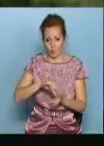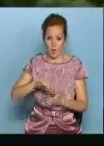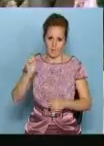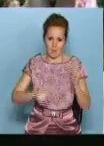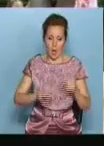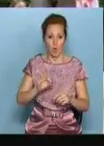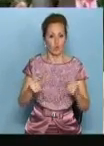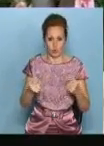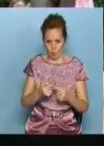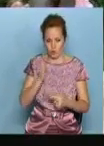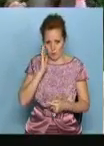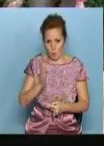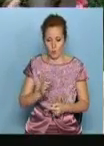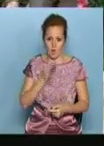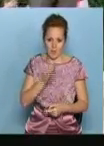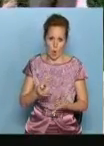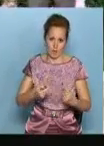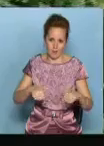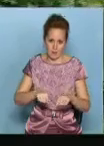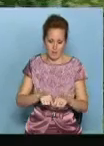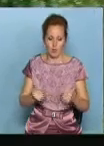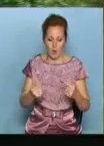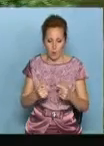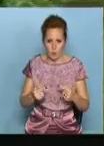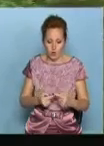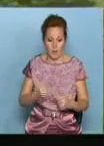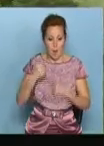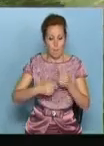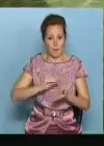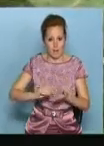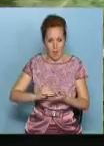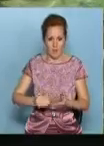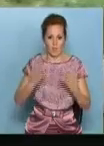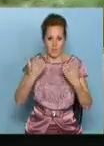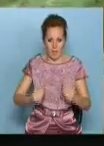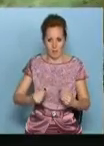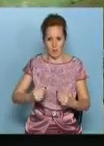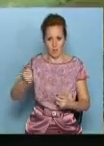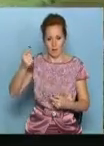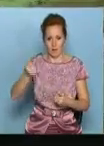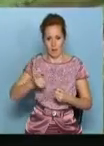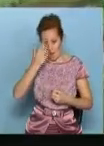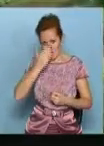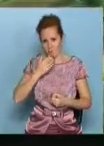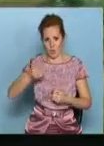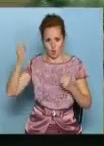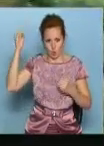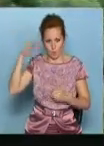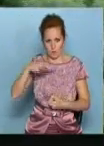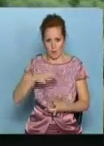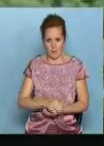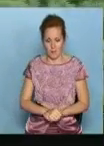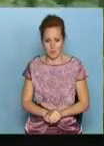точно будет, отметили организаторы. И снова, как уточняется в предании, в день летнего солнцестояния. Елена Слесарева, Максим Кузнецов,